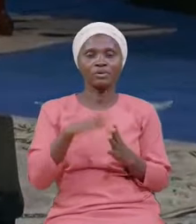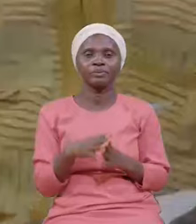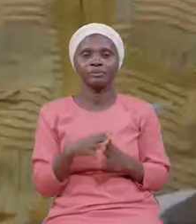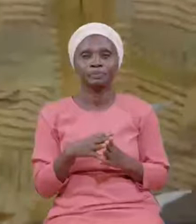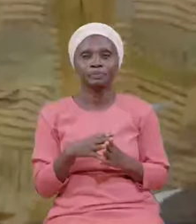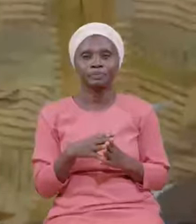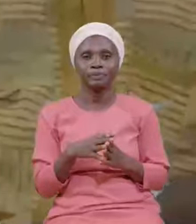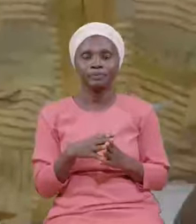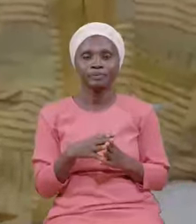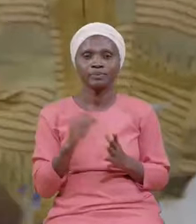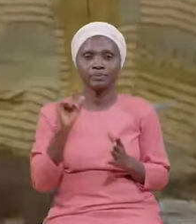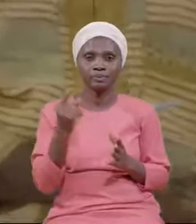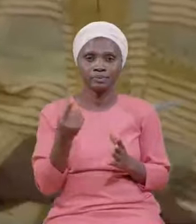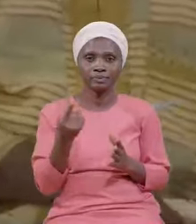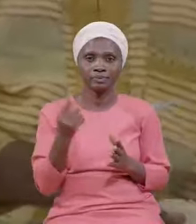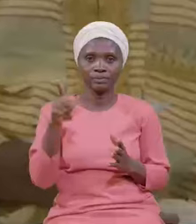Pierre.